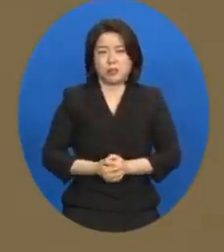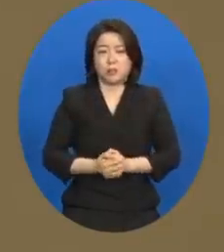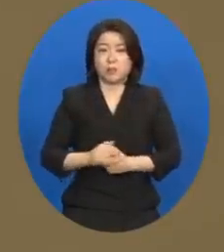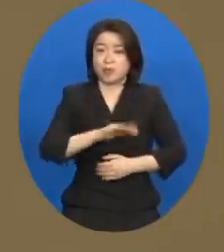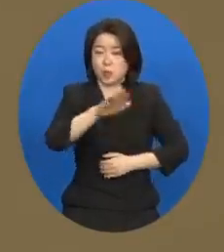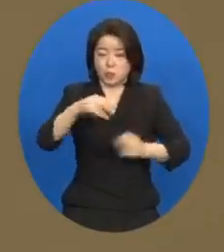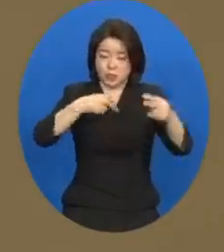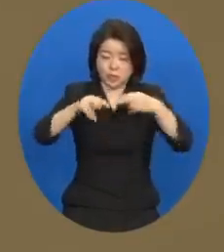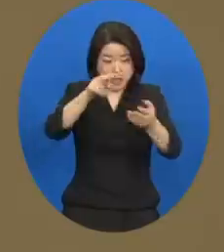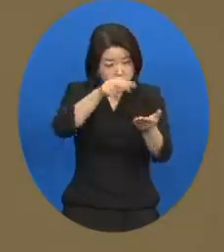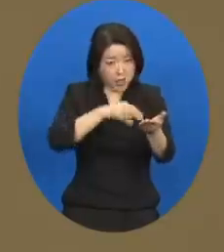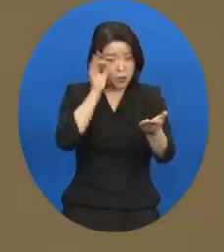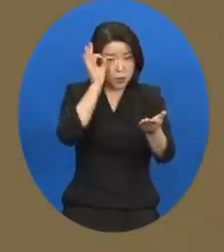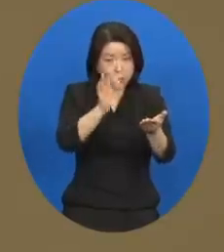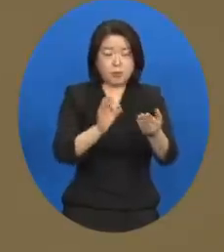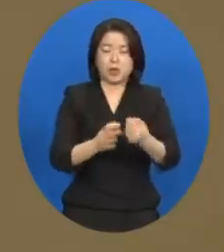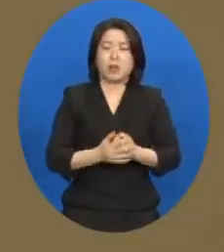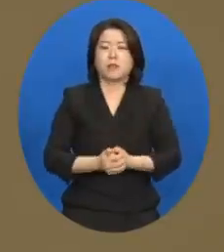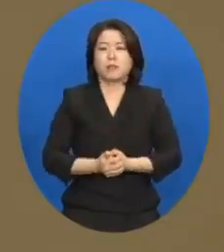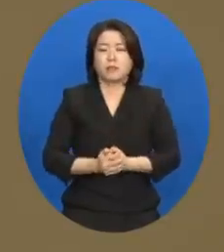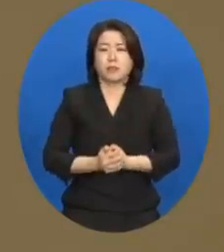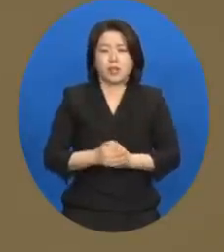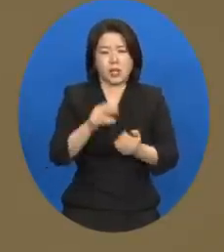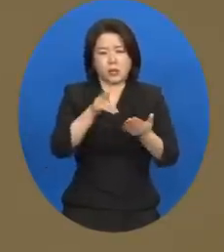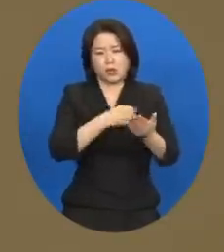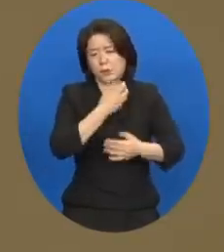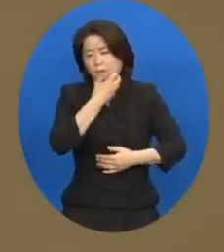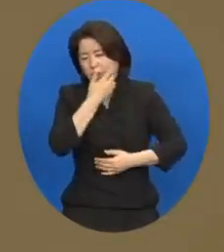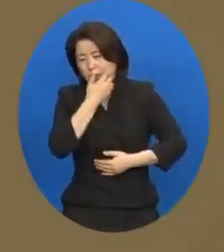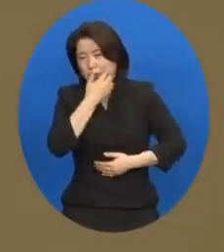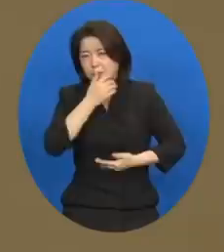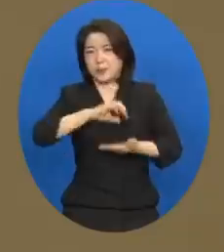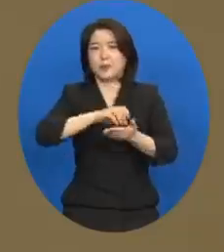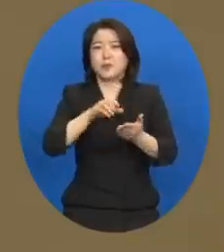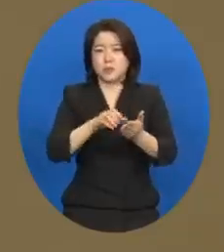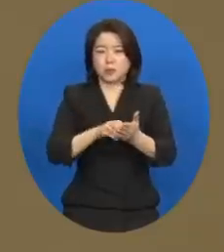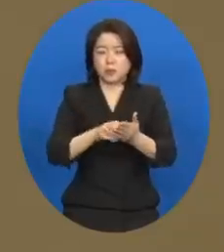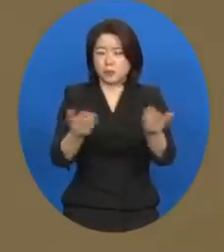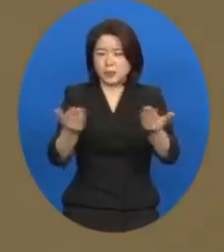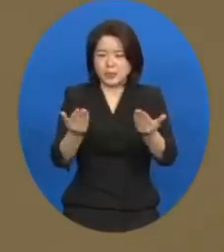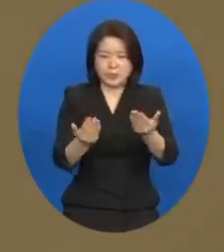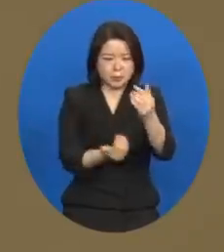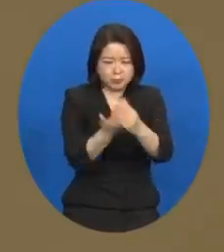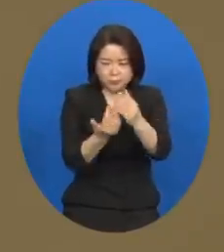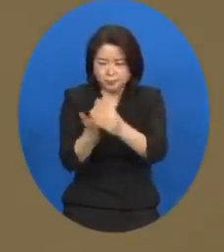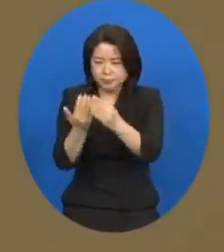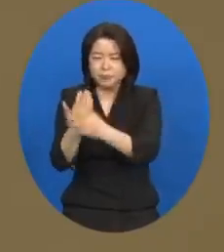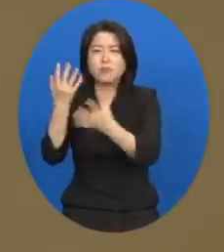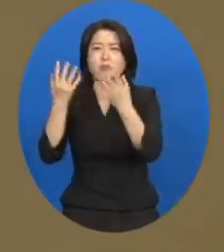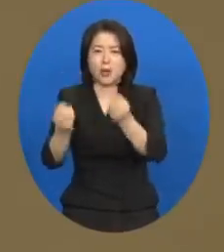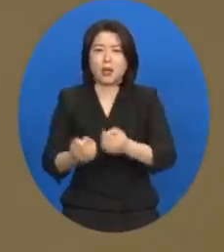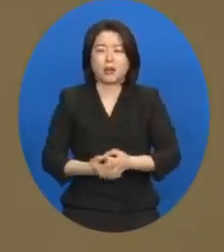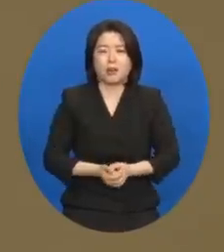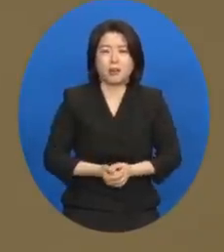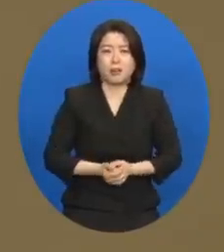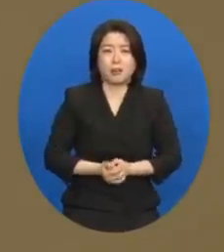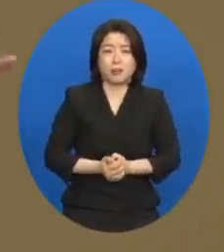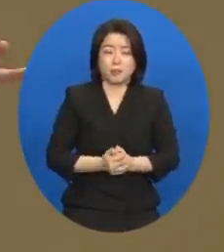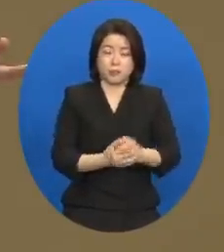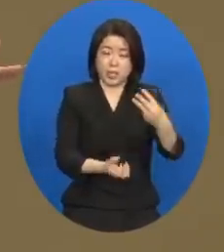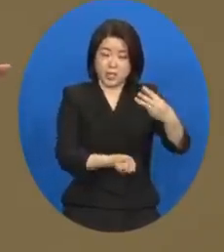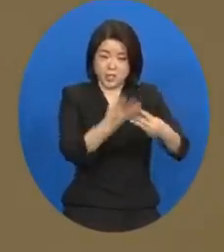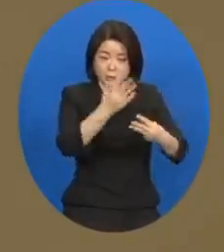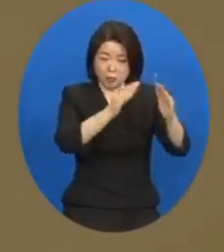우리가 사사히 읽어보면 읽기도 민망할 만한 그런 사건들이 계속 일어납니다. 레위